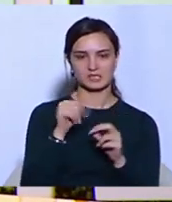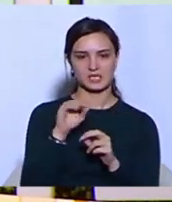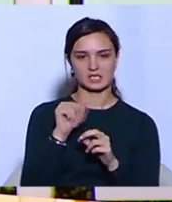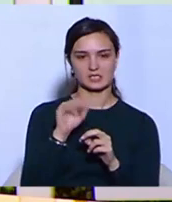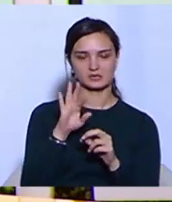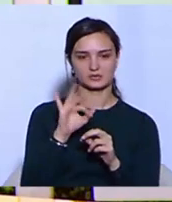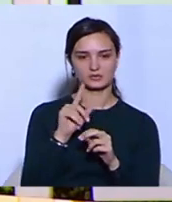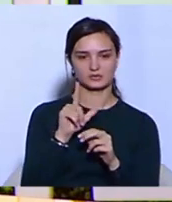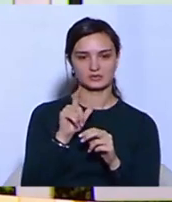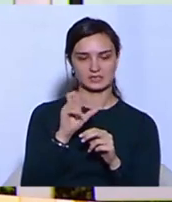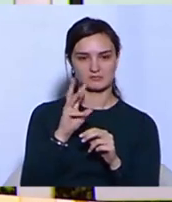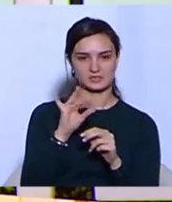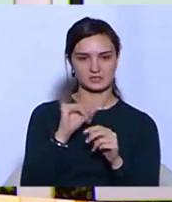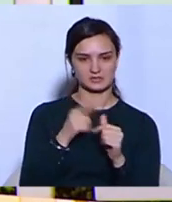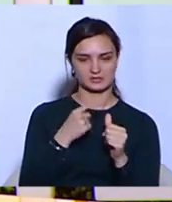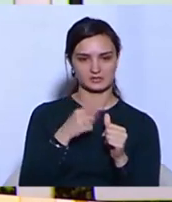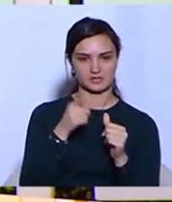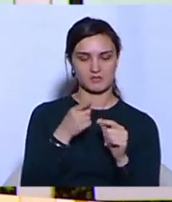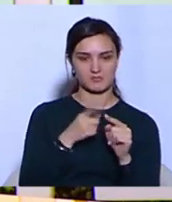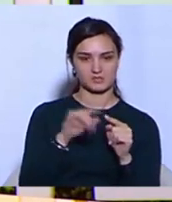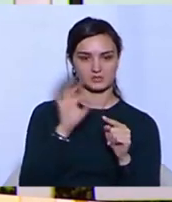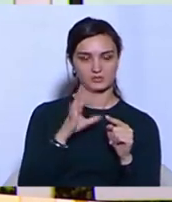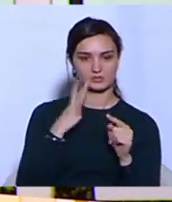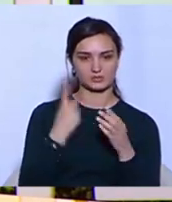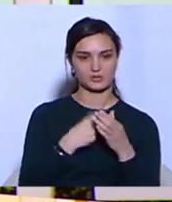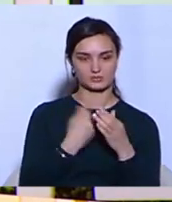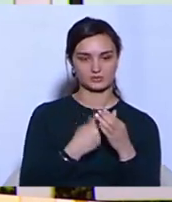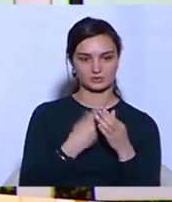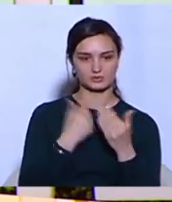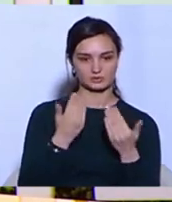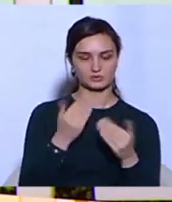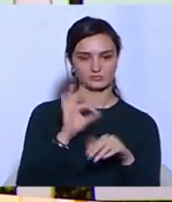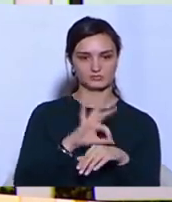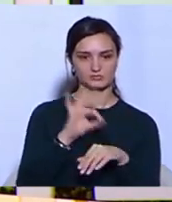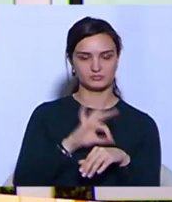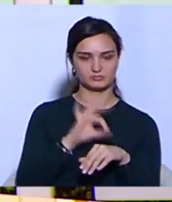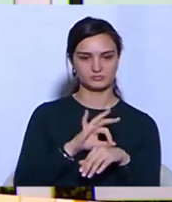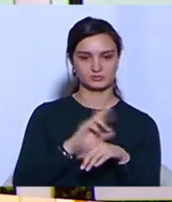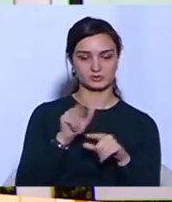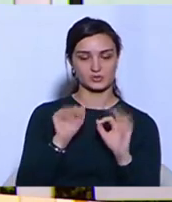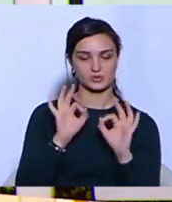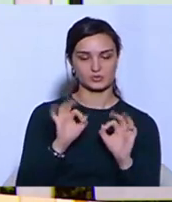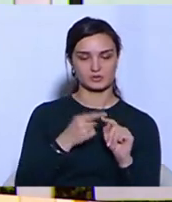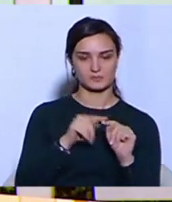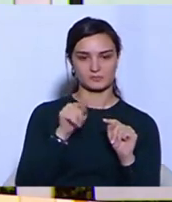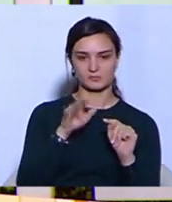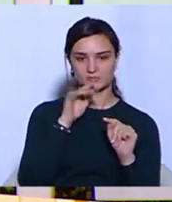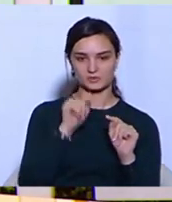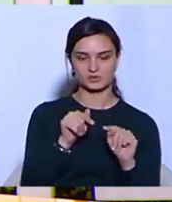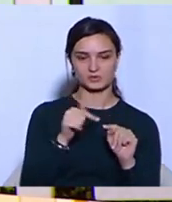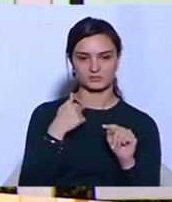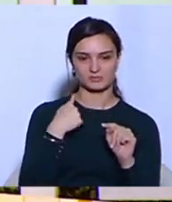გალაქტოზა, ანუ გალაქტოზემია. და ამის ფონზე ჰქონდა აუტისტური სპექტრის აშლილობა. და სწორედ მაშინ